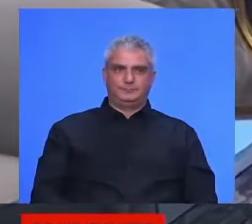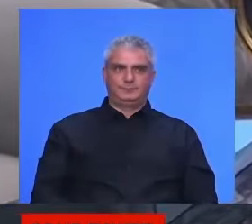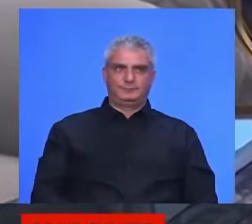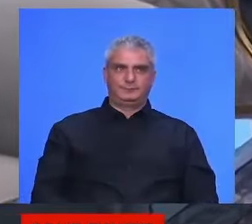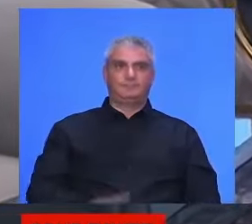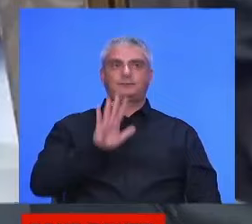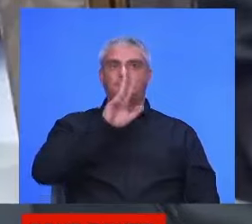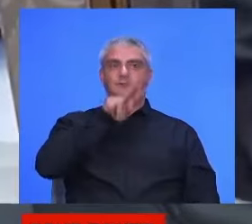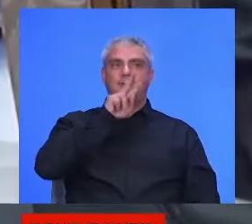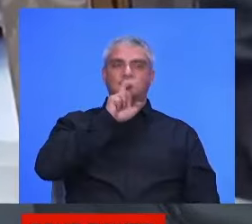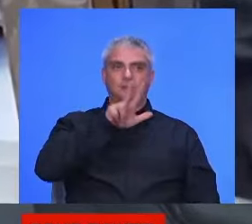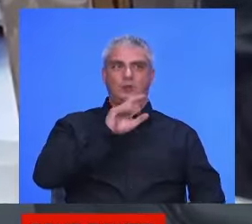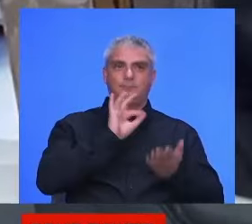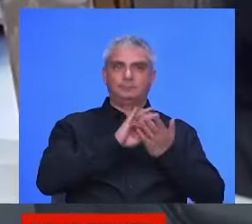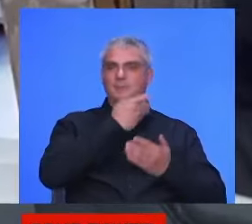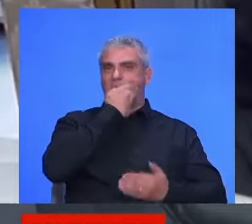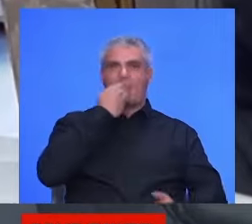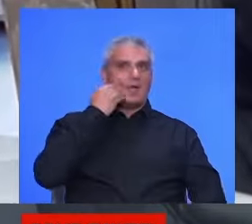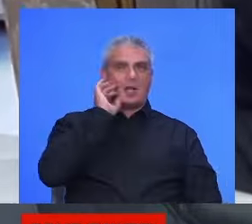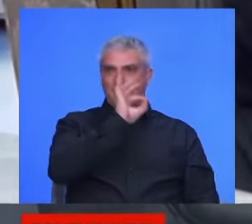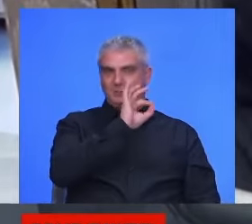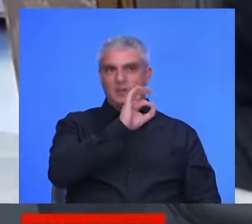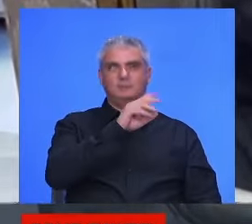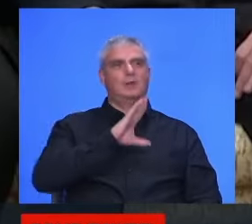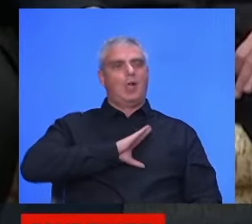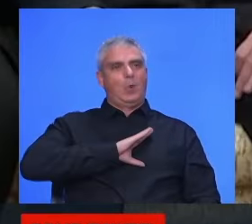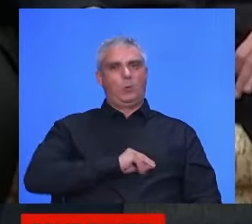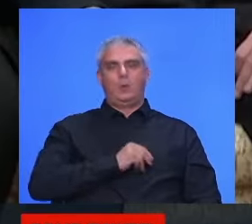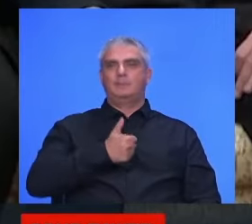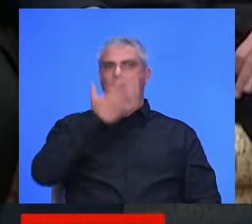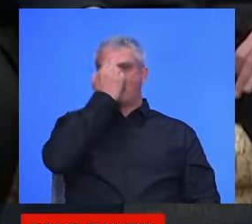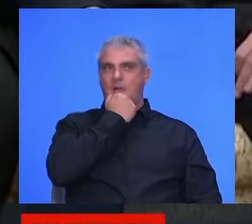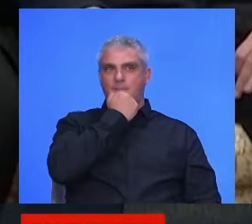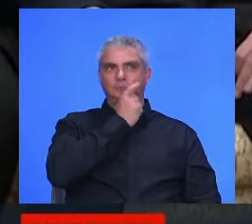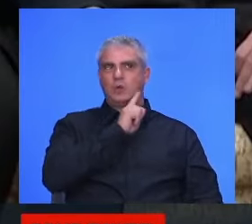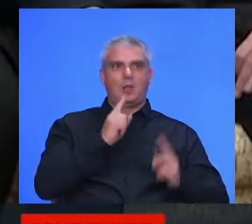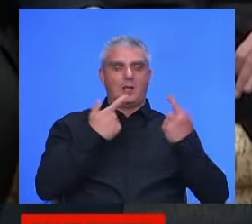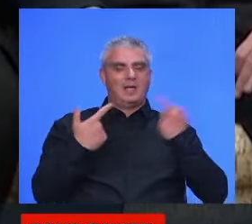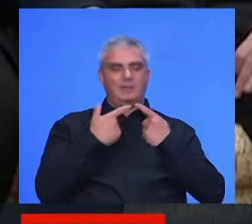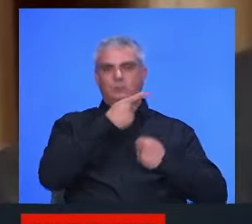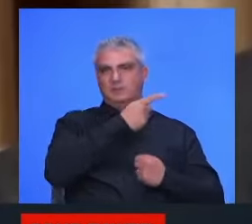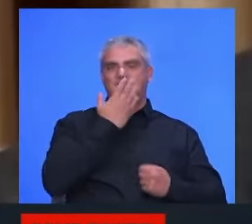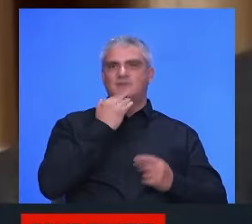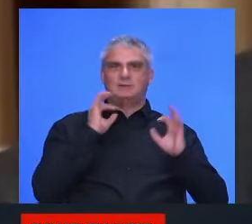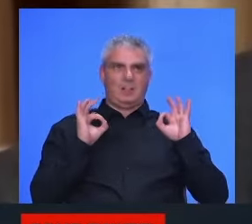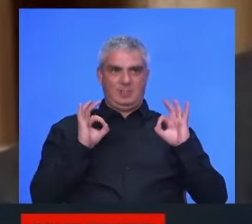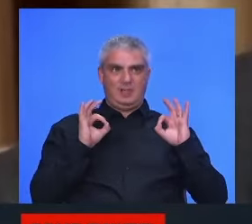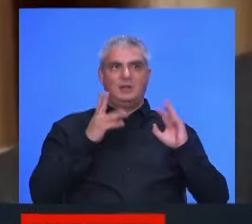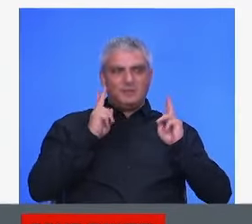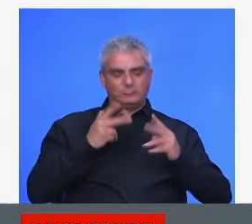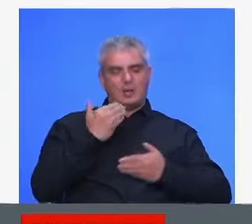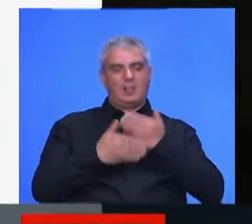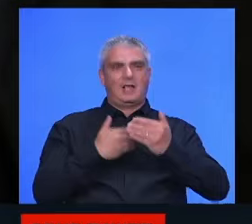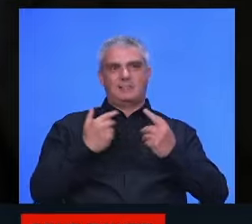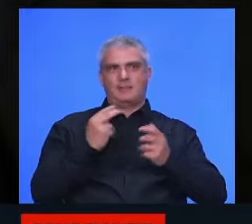במאי 2023, במהלך חודש רמדאן, נשמו לרווחה בכירי חמאס כשלא התרחש עימות בינם לבין ישראל, מה שאפשר לקדם את